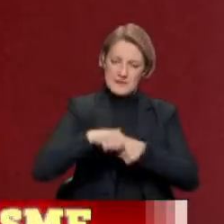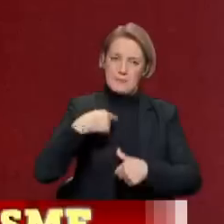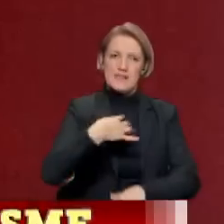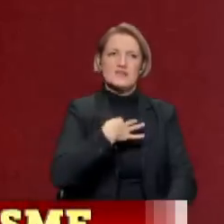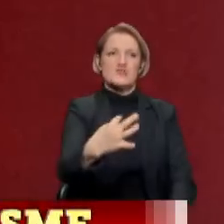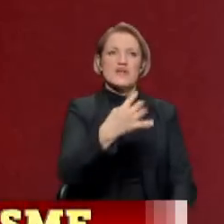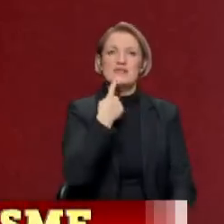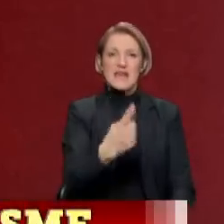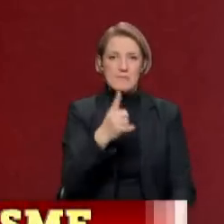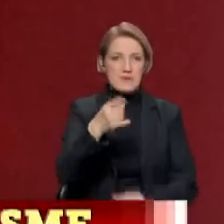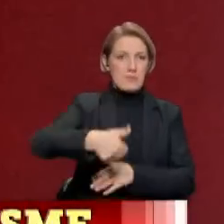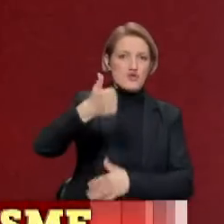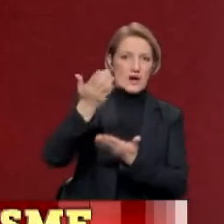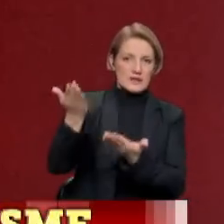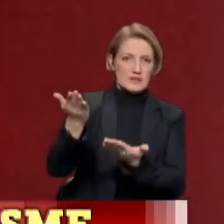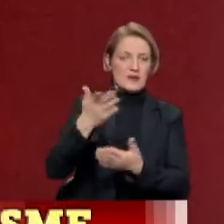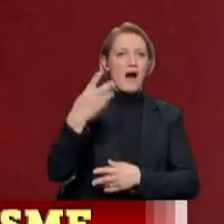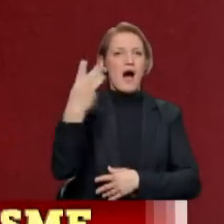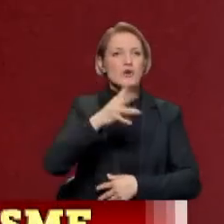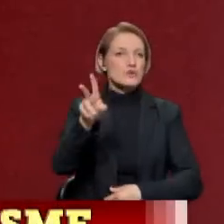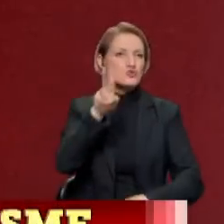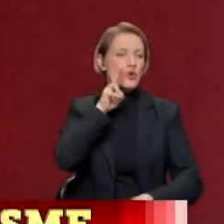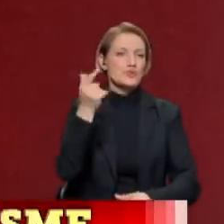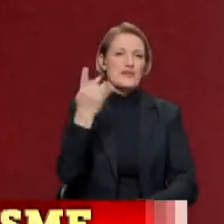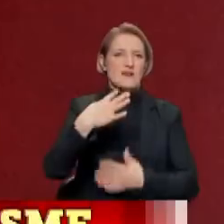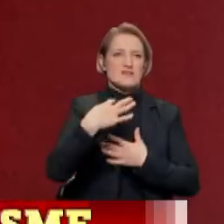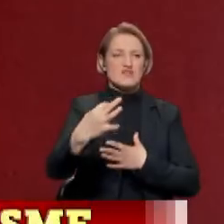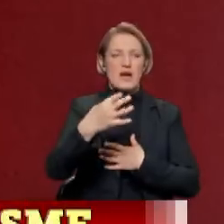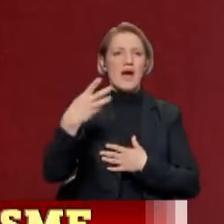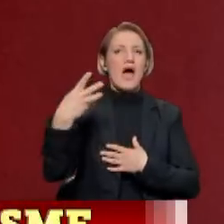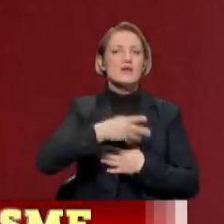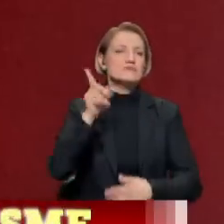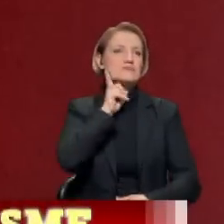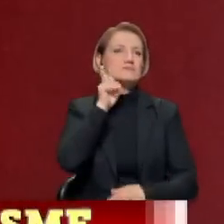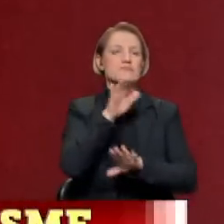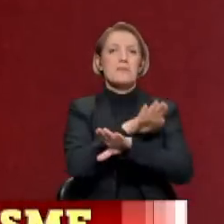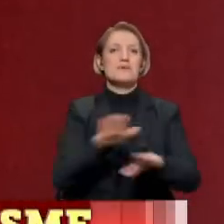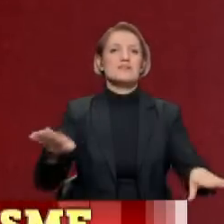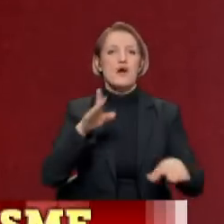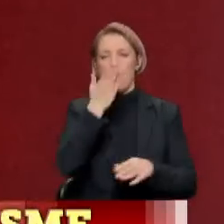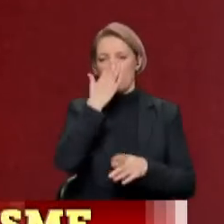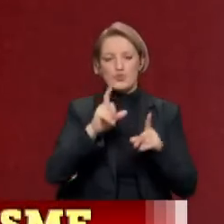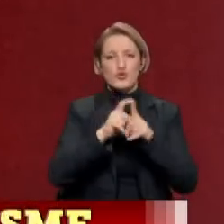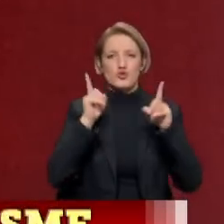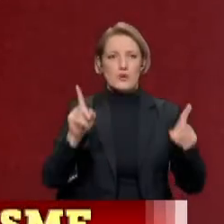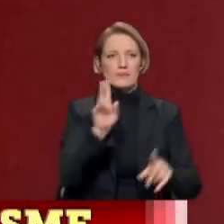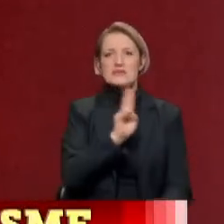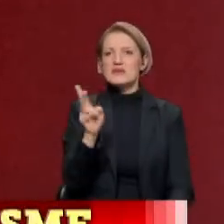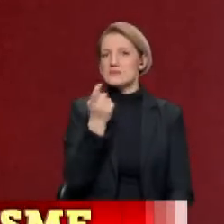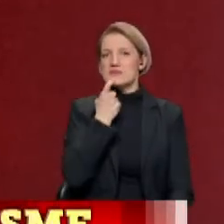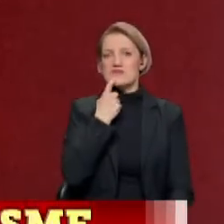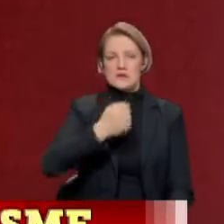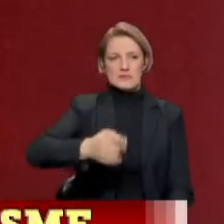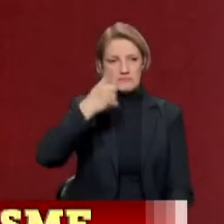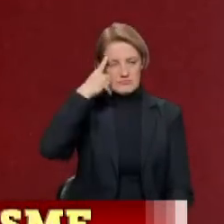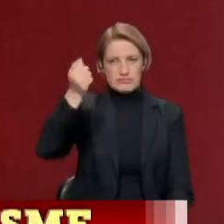beni seçin diyen bir lider. Ama Erdoğan son kez seçildi, Erdoğan efsanesi bitti. Önümüzdeki dönemde artık bu 20 yıllık